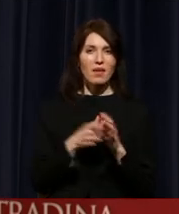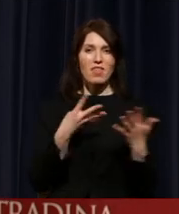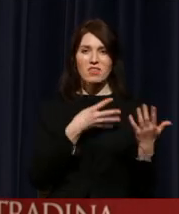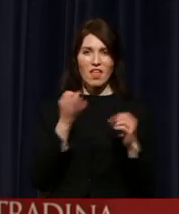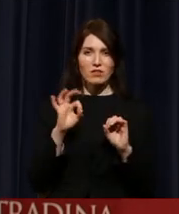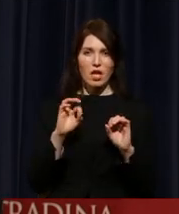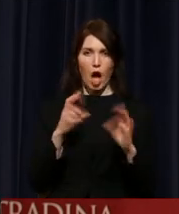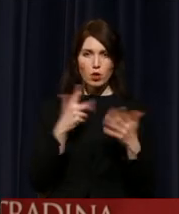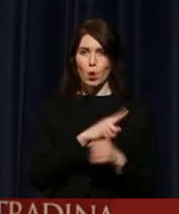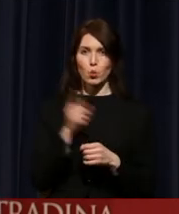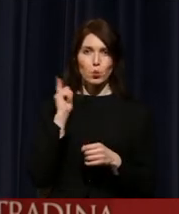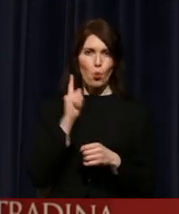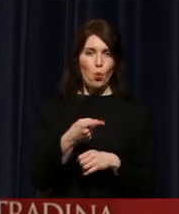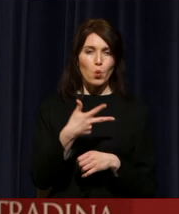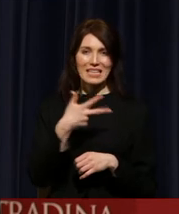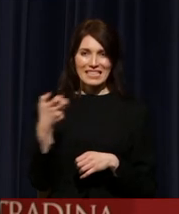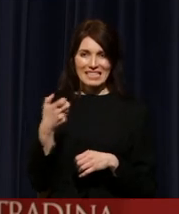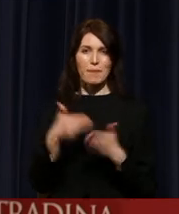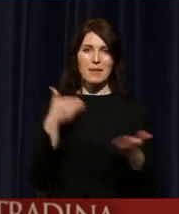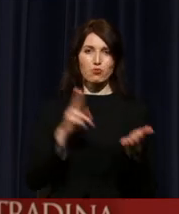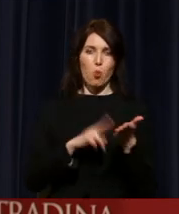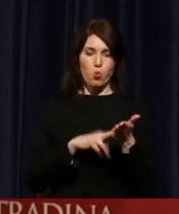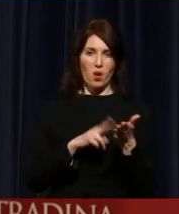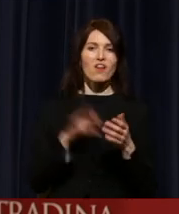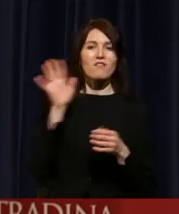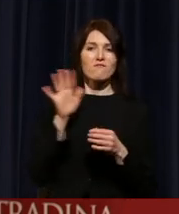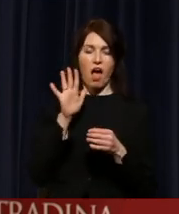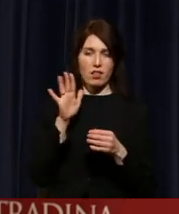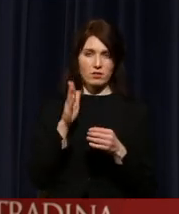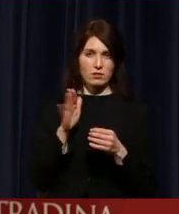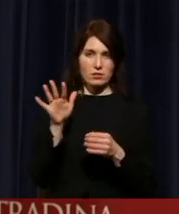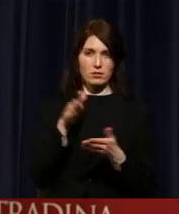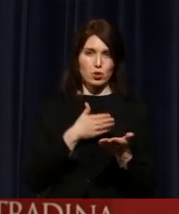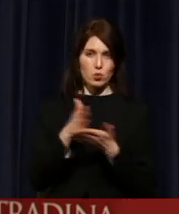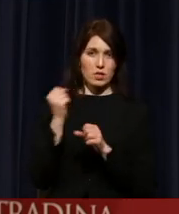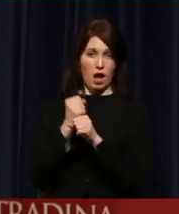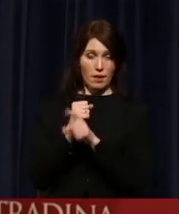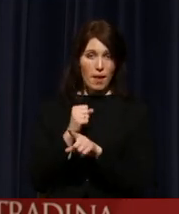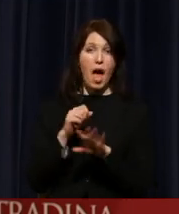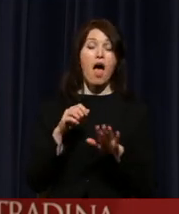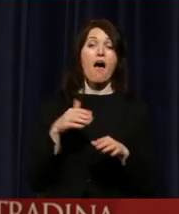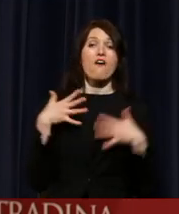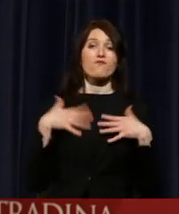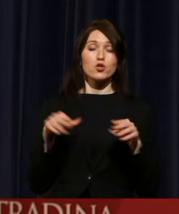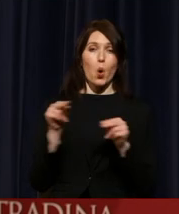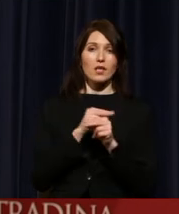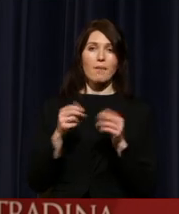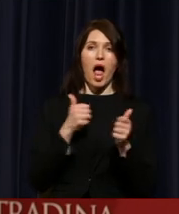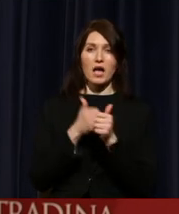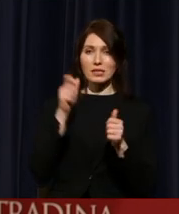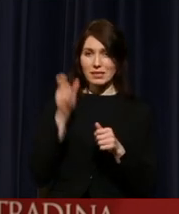1300 brutto, ja tas es nemaldos. Tas ir tajā valsts jā. Robežā. Jā. Un tad un fizioterapeitu asistentiem, tad